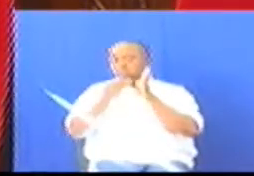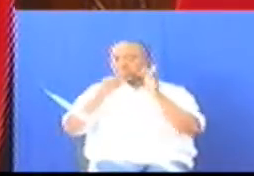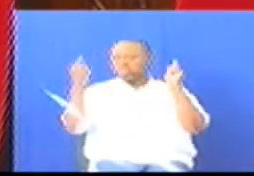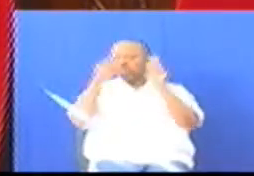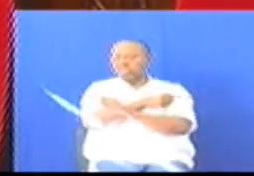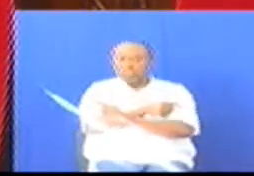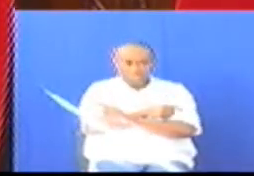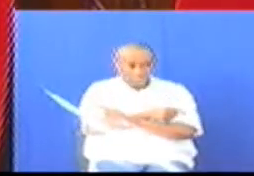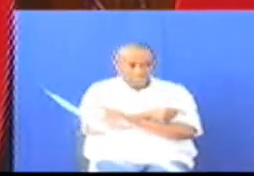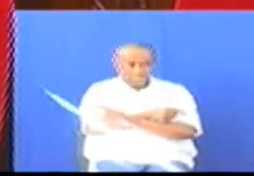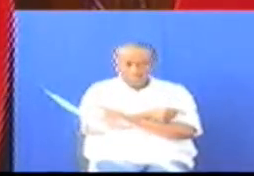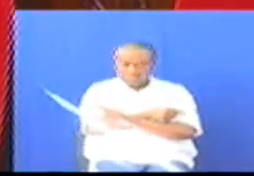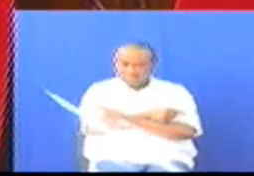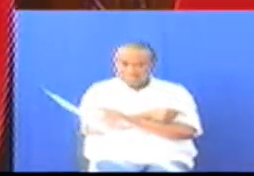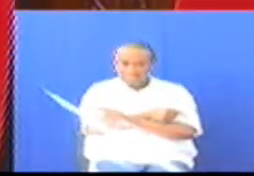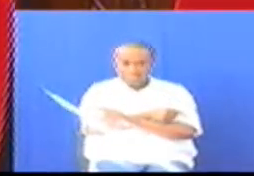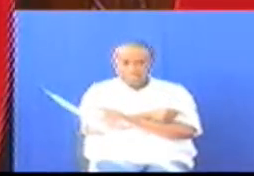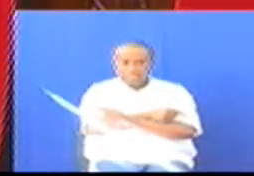6.6.